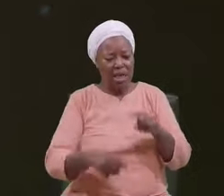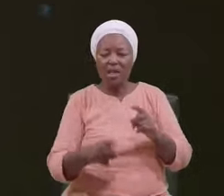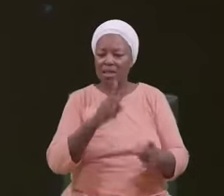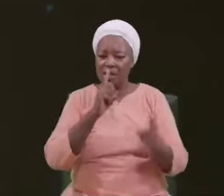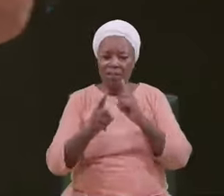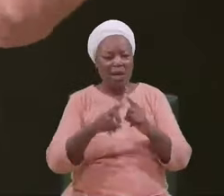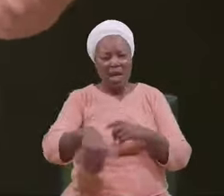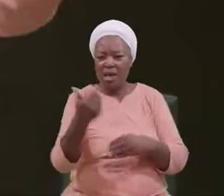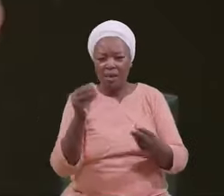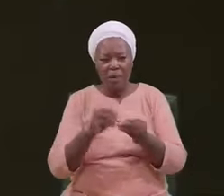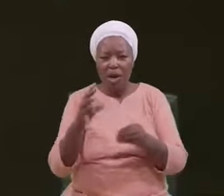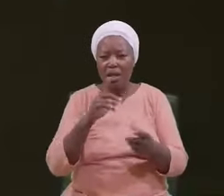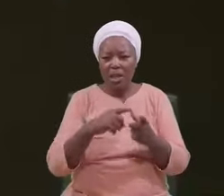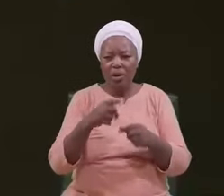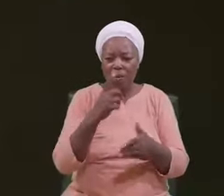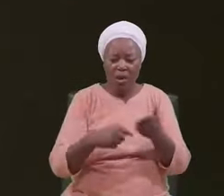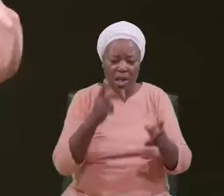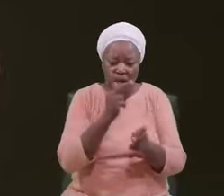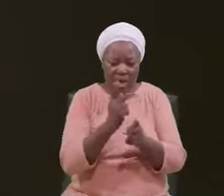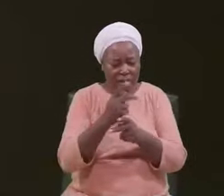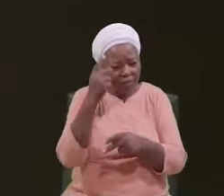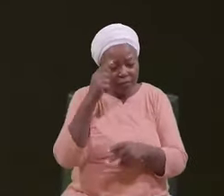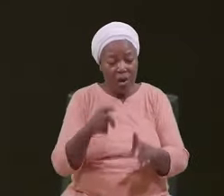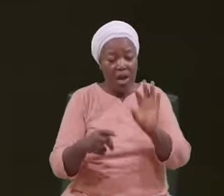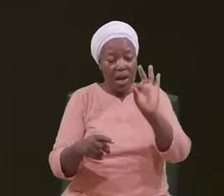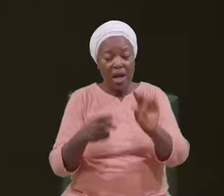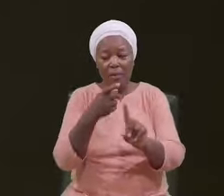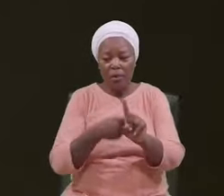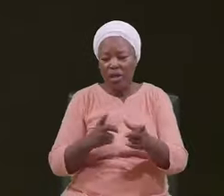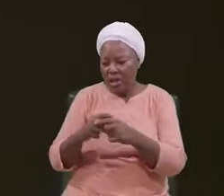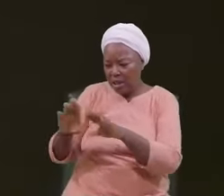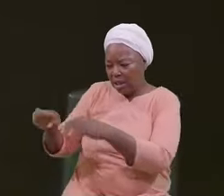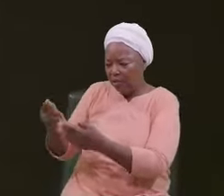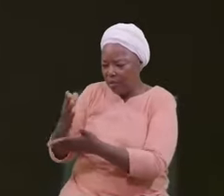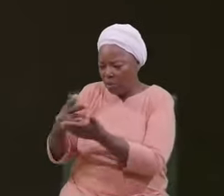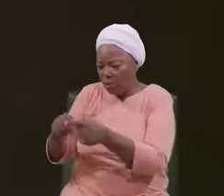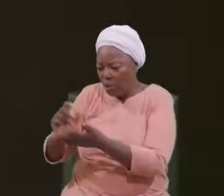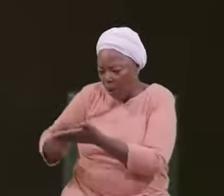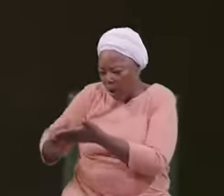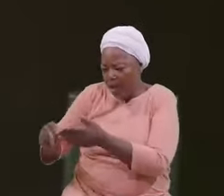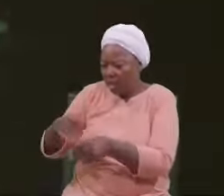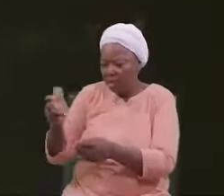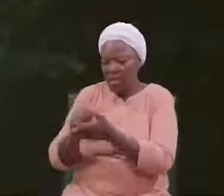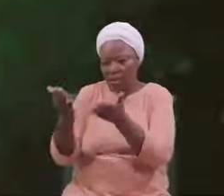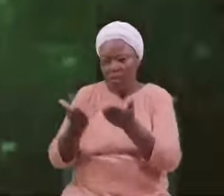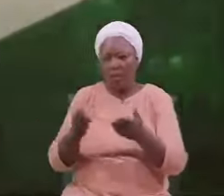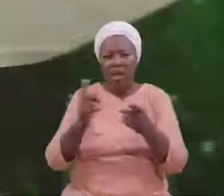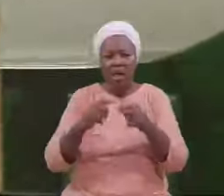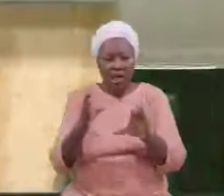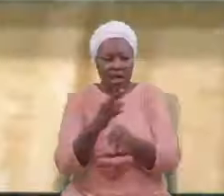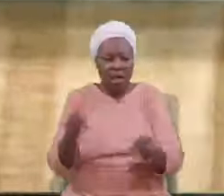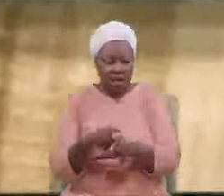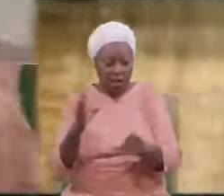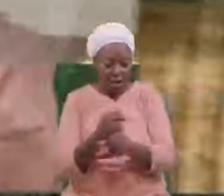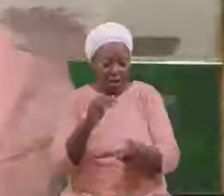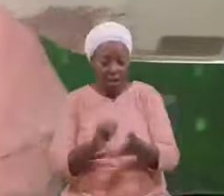l'homme parce qu'on croyait qu'il ne pouvait plus parler. On lui a donné une ardoise pour écrire. Et là, elle a pris l'ardoise